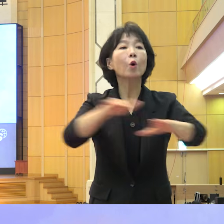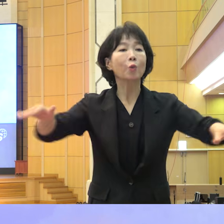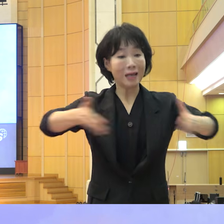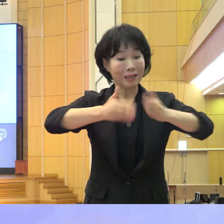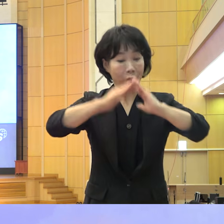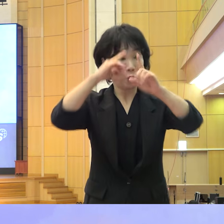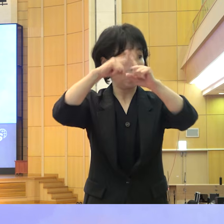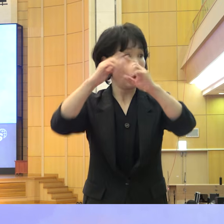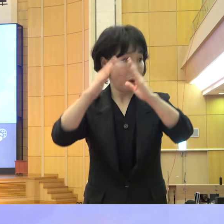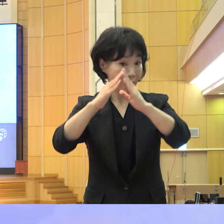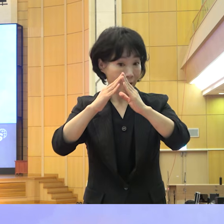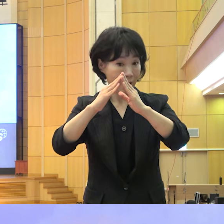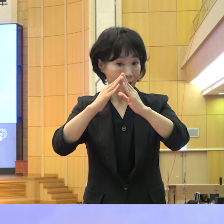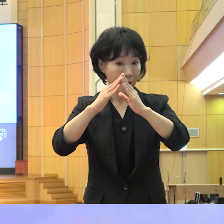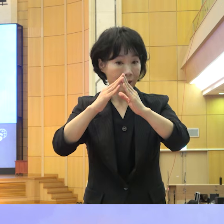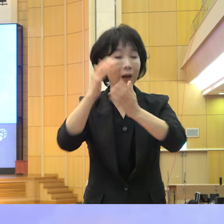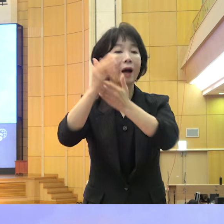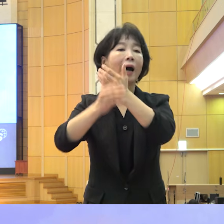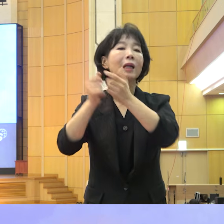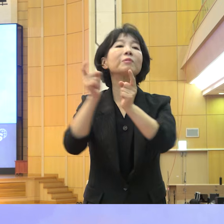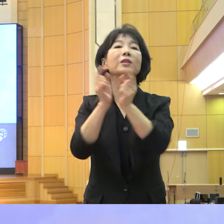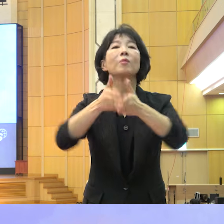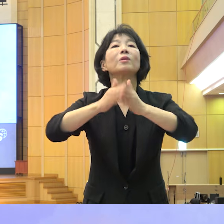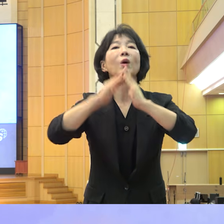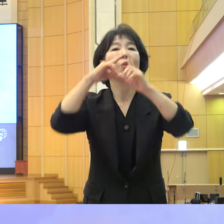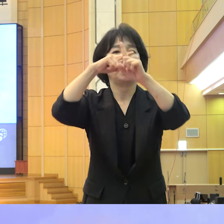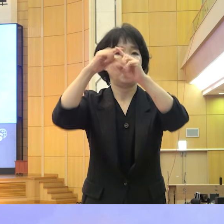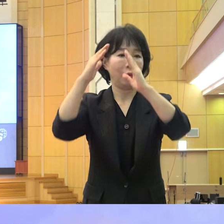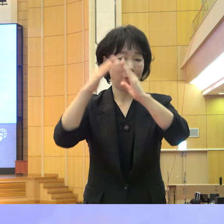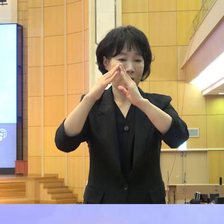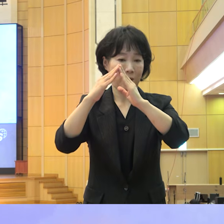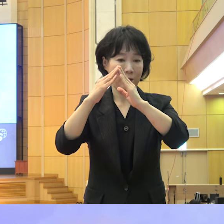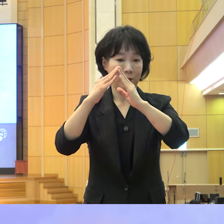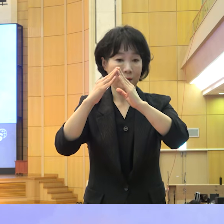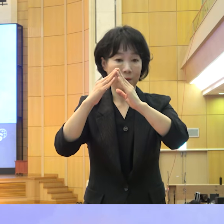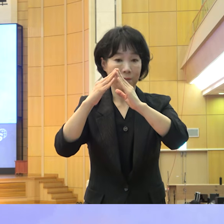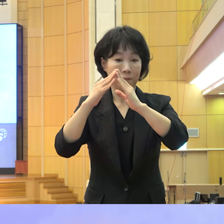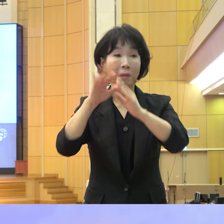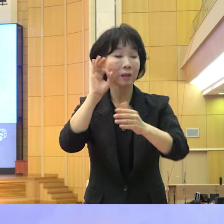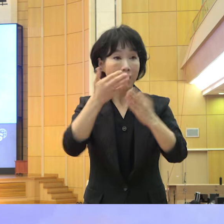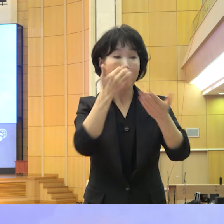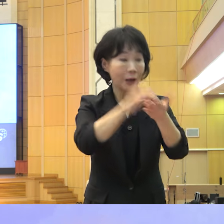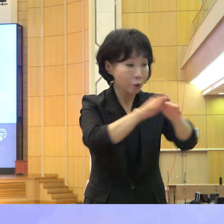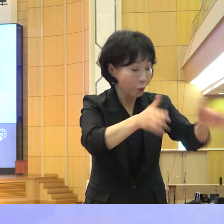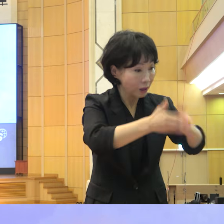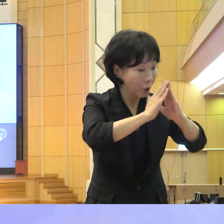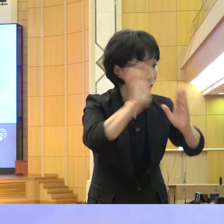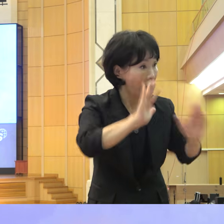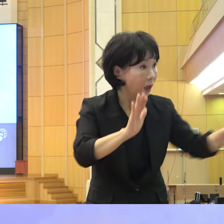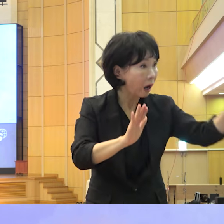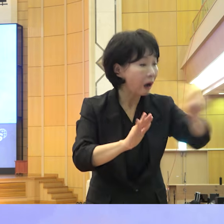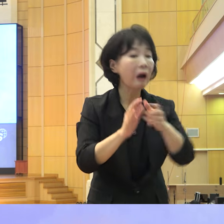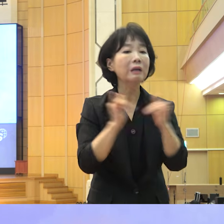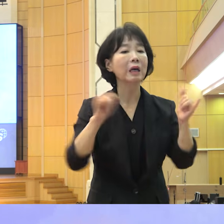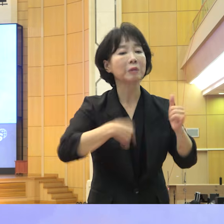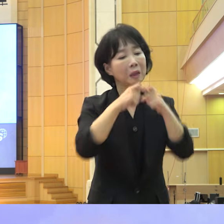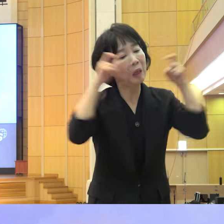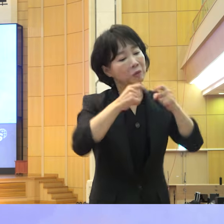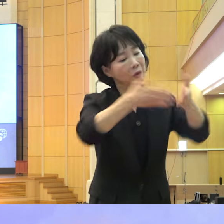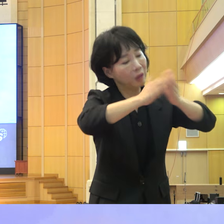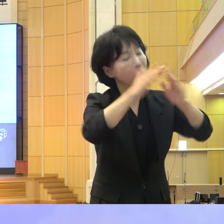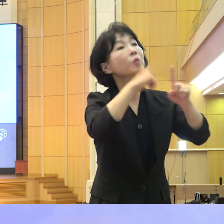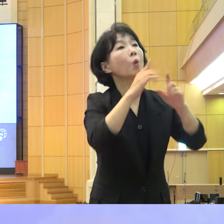세워지는 교회가 주님이 세운 교회고, 반석에 세워진 교회가 아니라면 사람이 세운